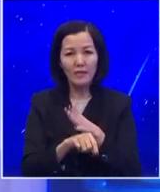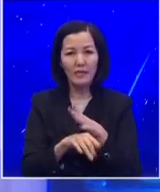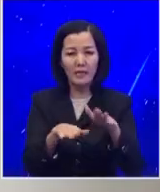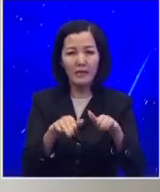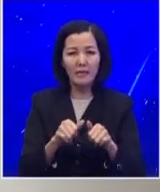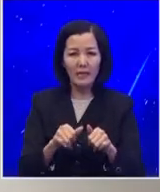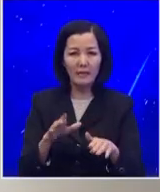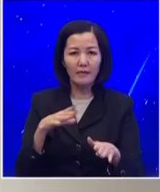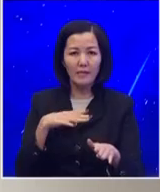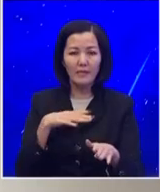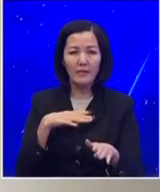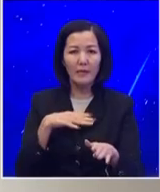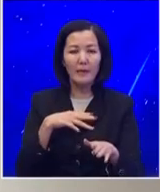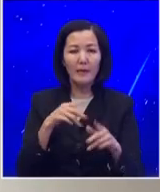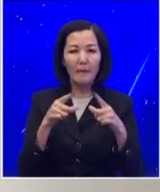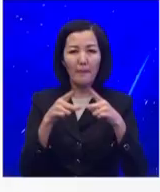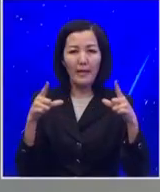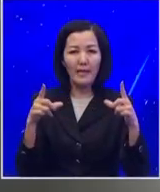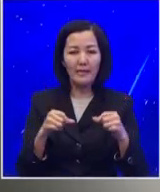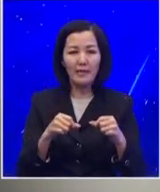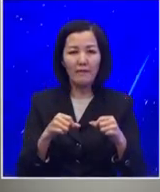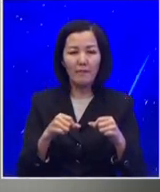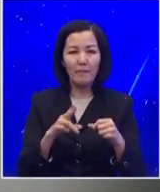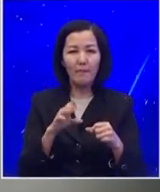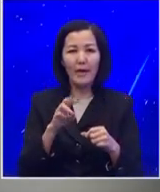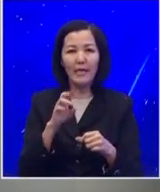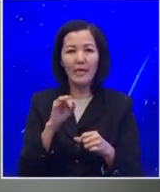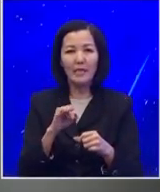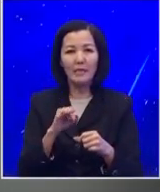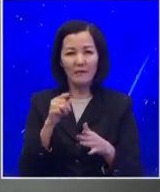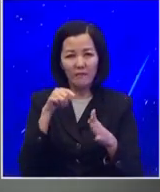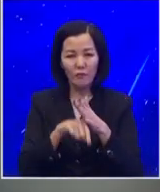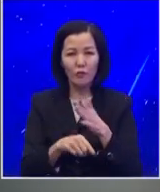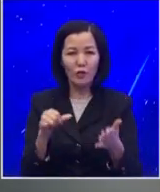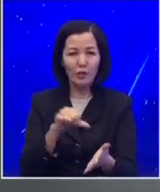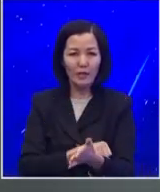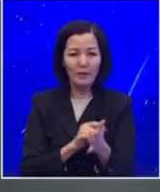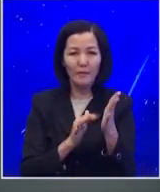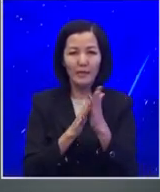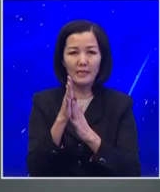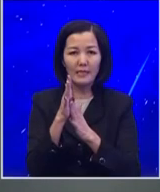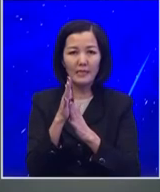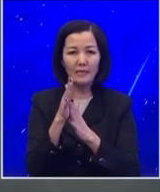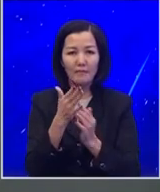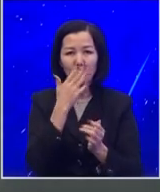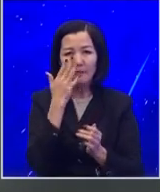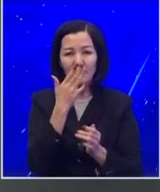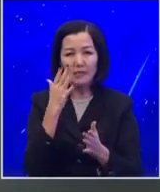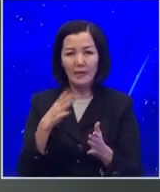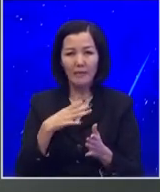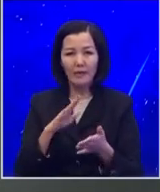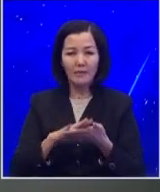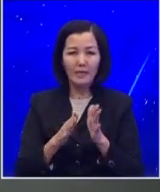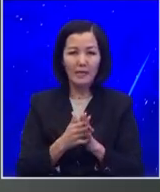транспорта был изъят принадлежащий пассажиру полиэтиленовый пакет с веществом растительного происхождения со